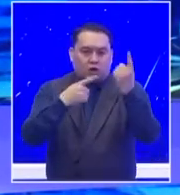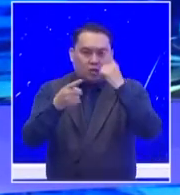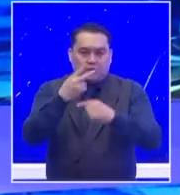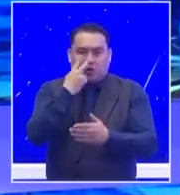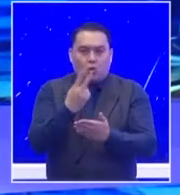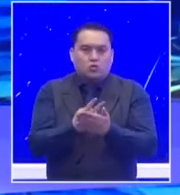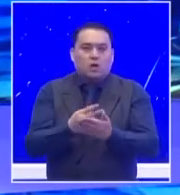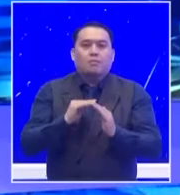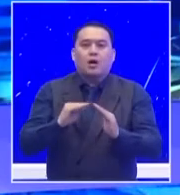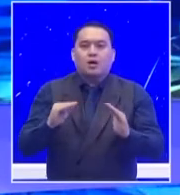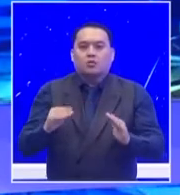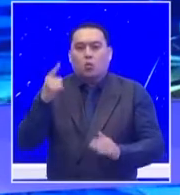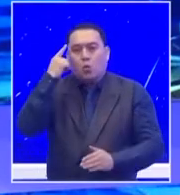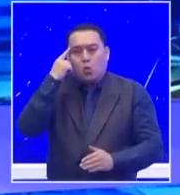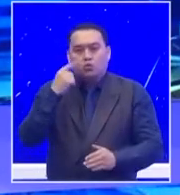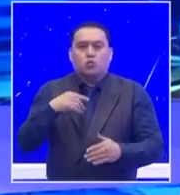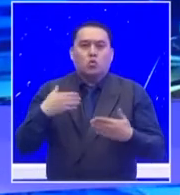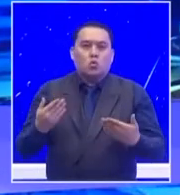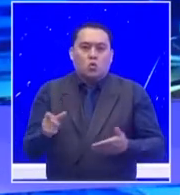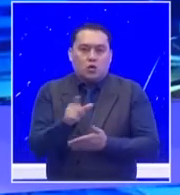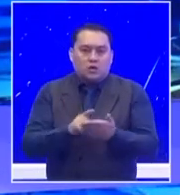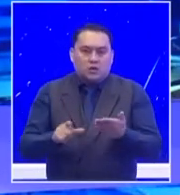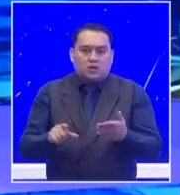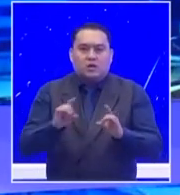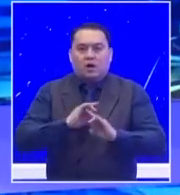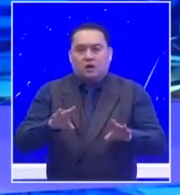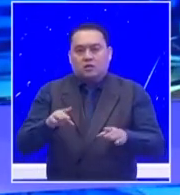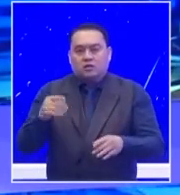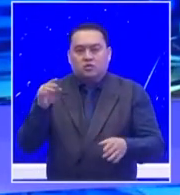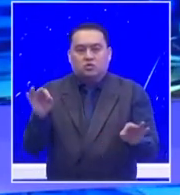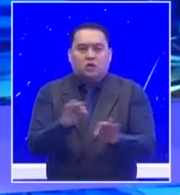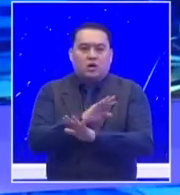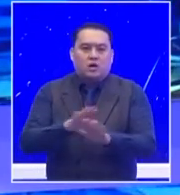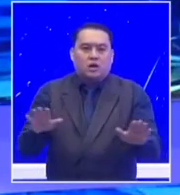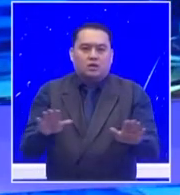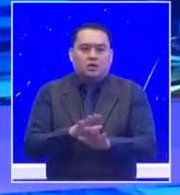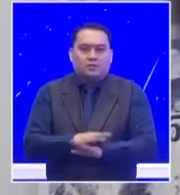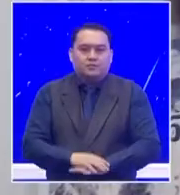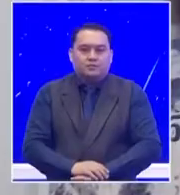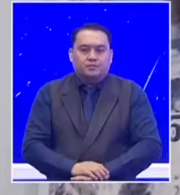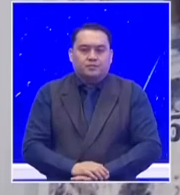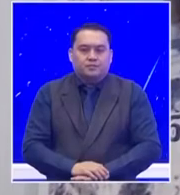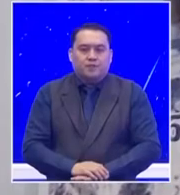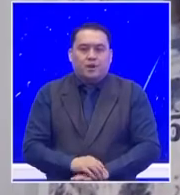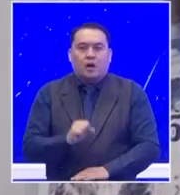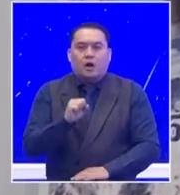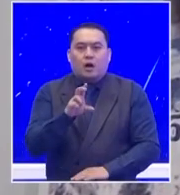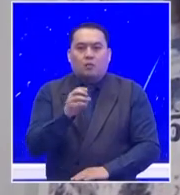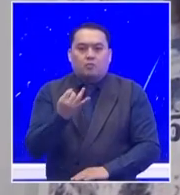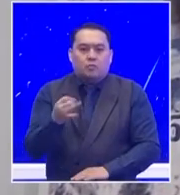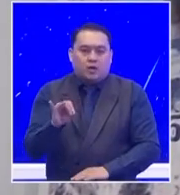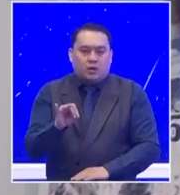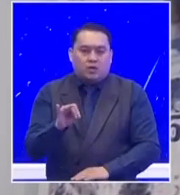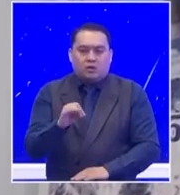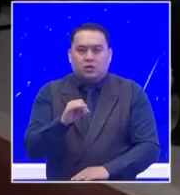дәріптелді. Оқушылар ойшылдың ғибратты өлеңдерін оқып, танымал әндерін шырқады. Ақын Абай Құнанбайұлының